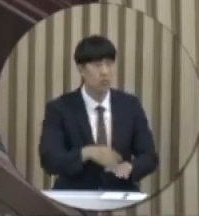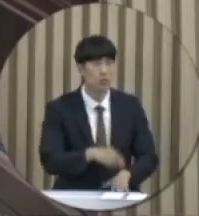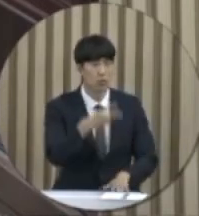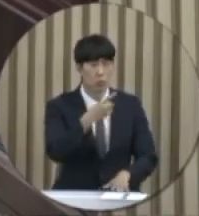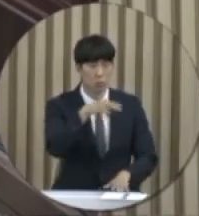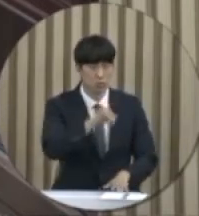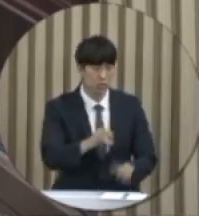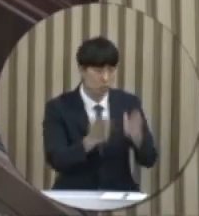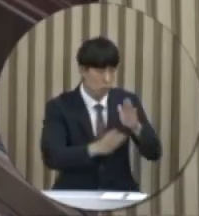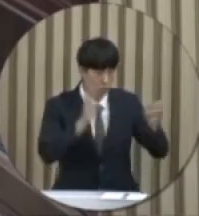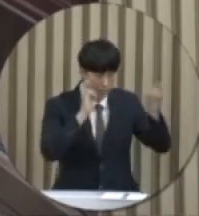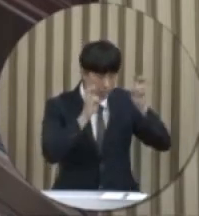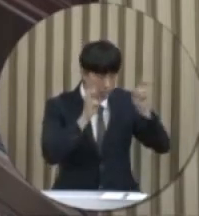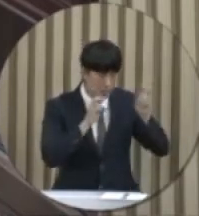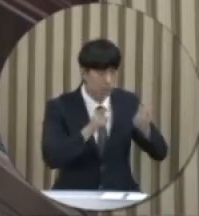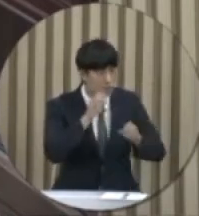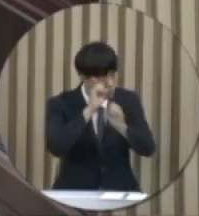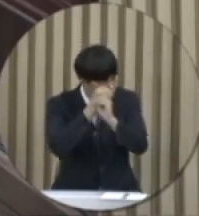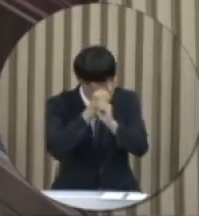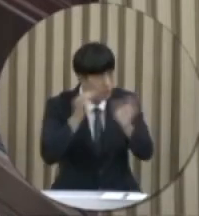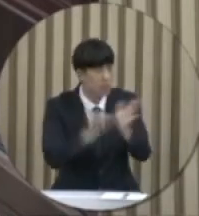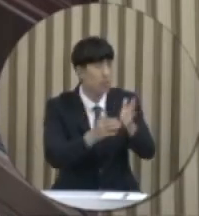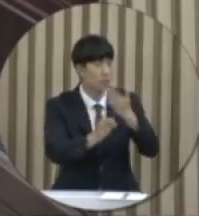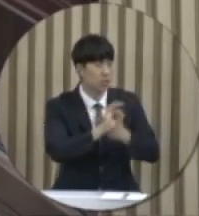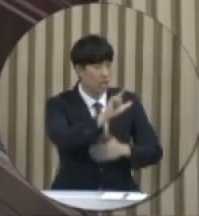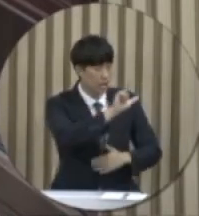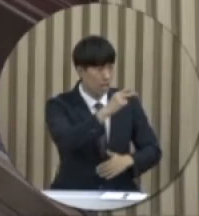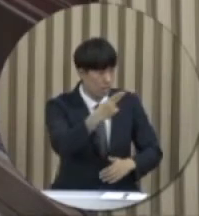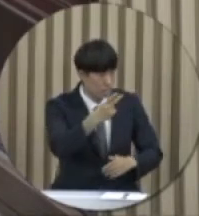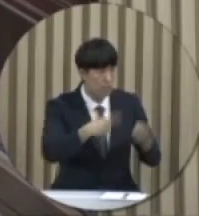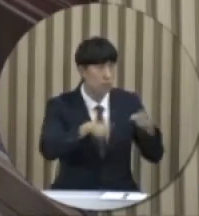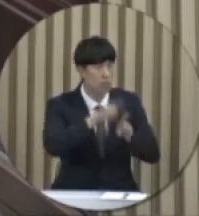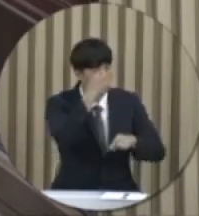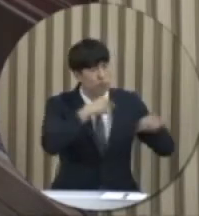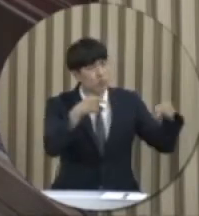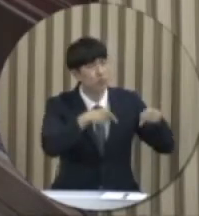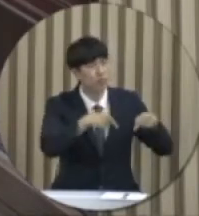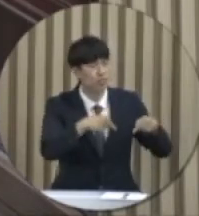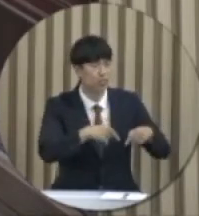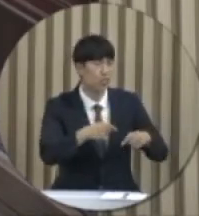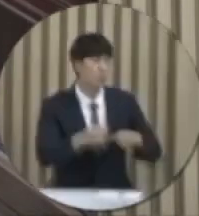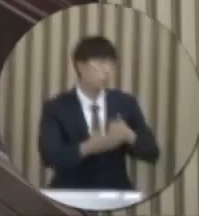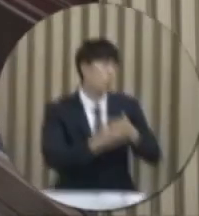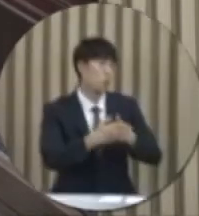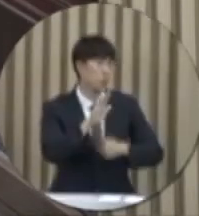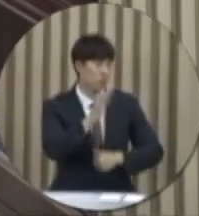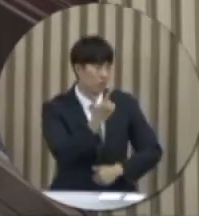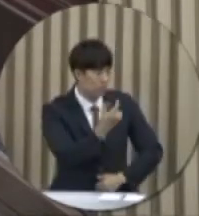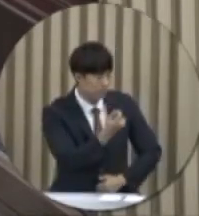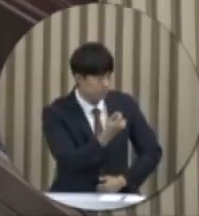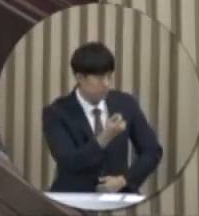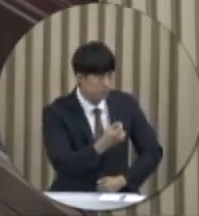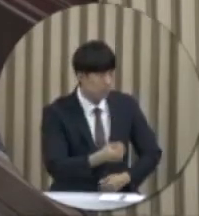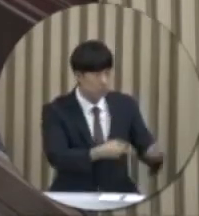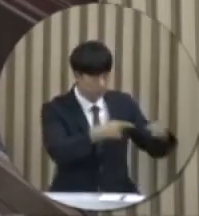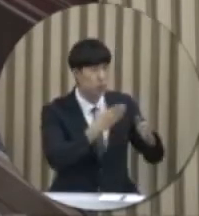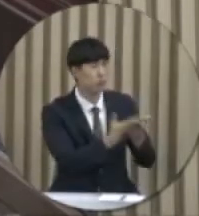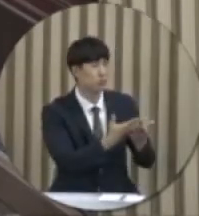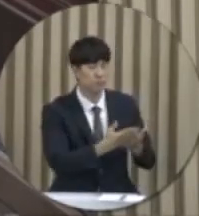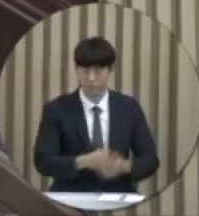어느 정도 예측이 되면 아마 LH하고도 협상하는 데 많은 도움이 되는데 우리 시장님도 같이 참여해 주시길 바라겠습니다.